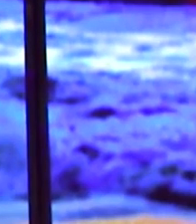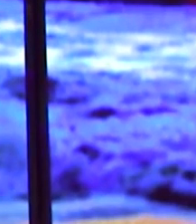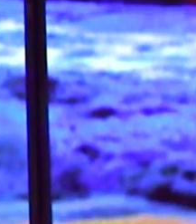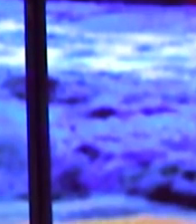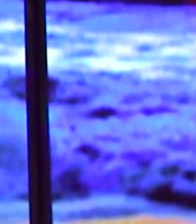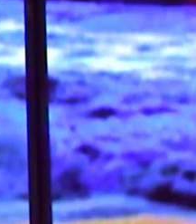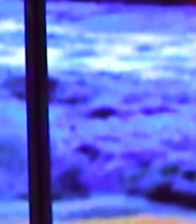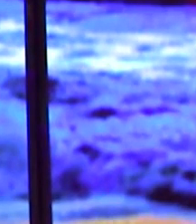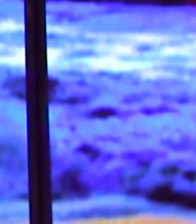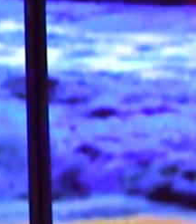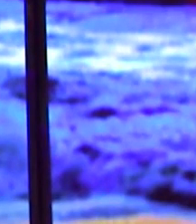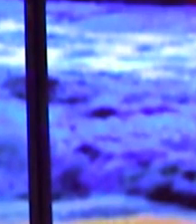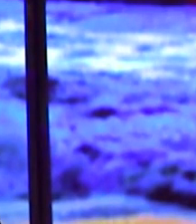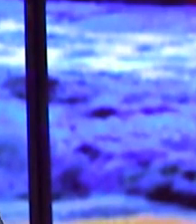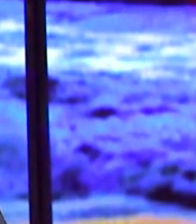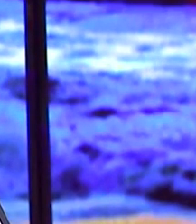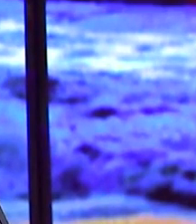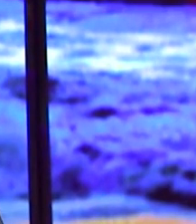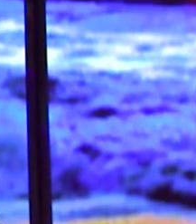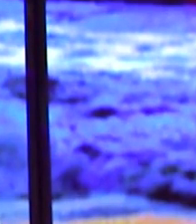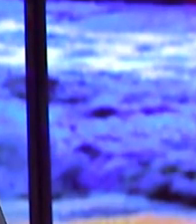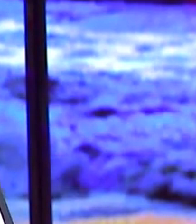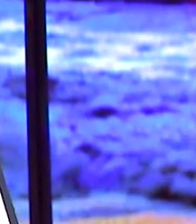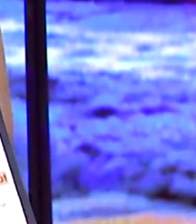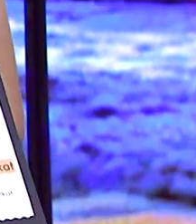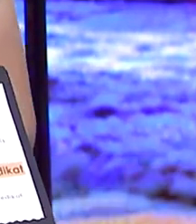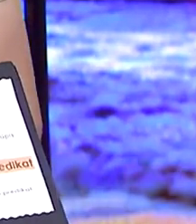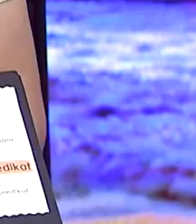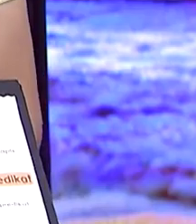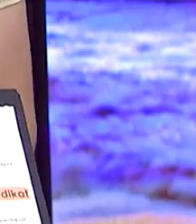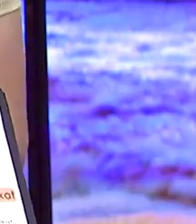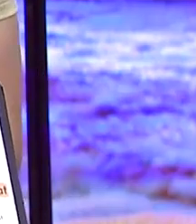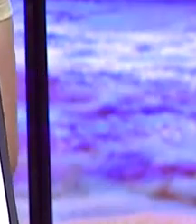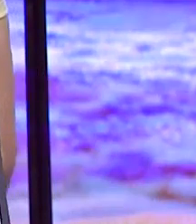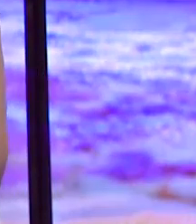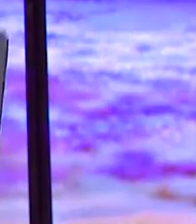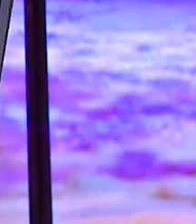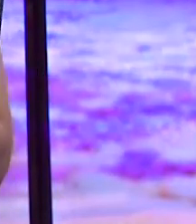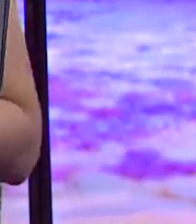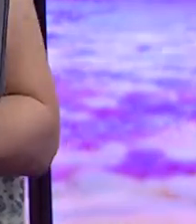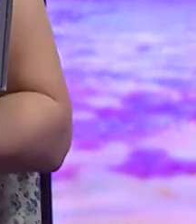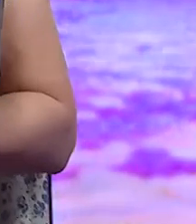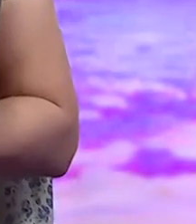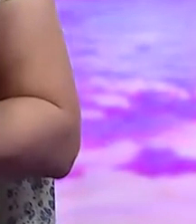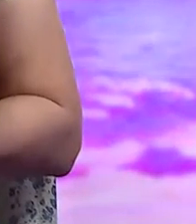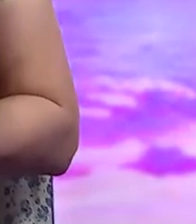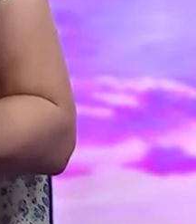Bukannya berlapis-lapis. Ayat yang sangat mudah. Ya? Ayat tunggal, yang penting sekali dia ada